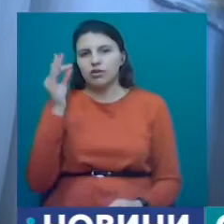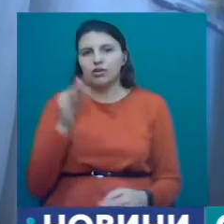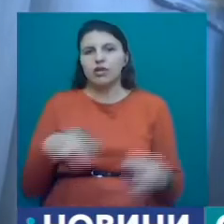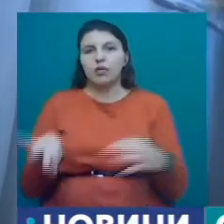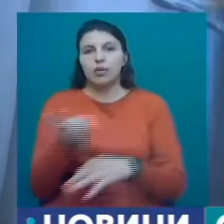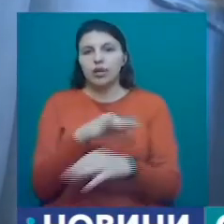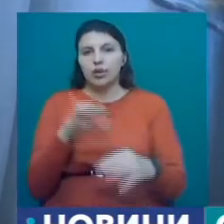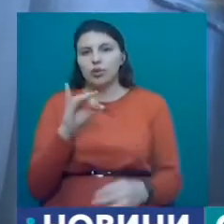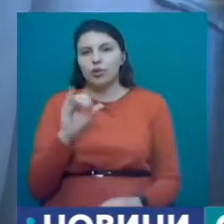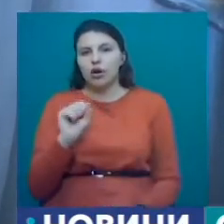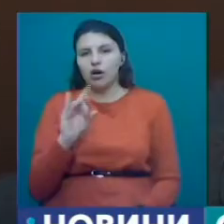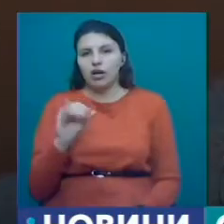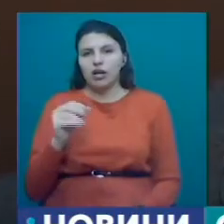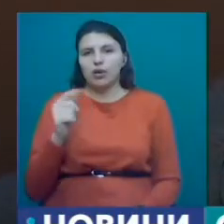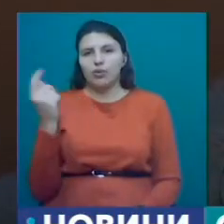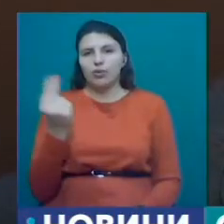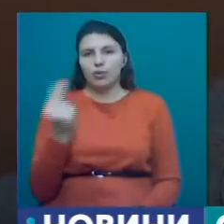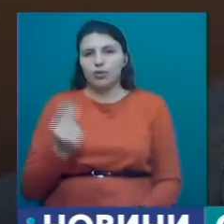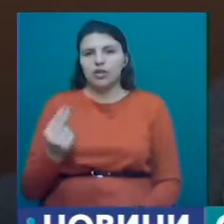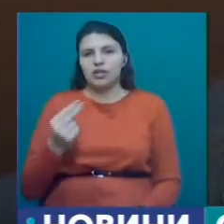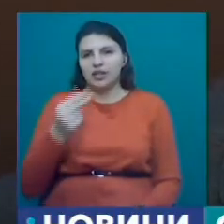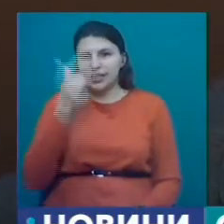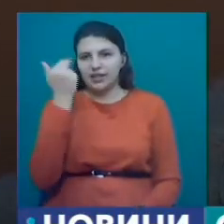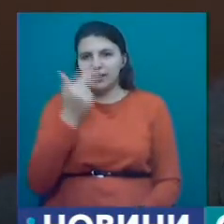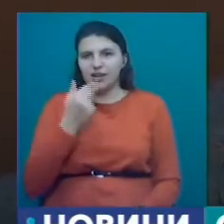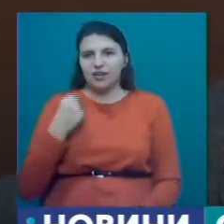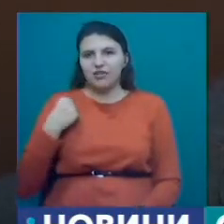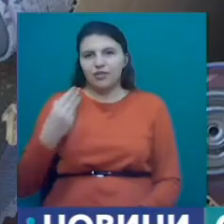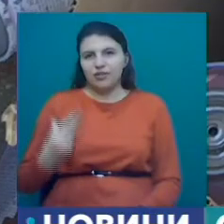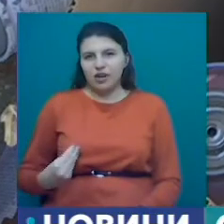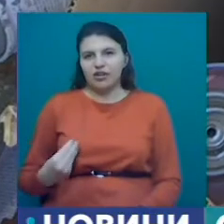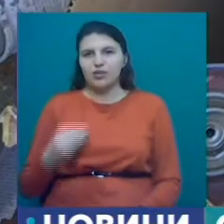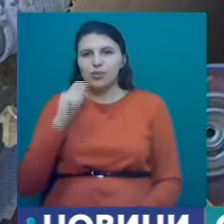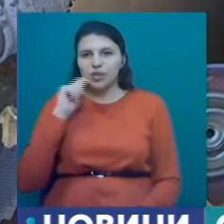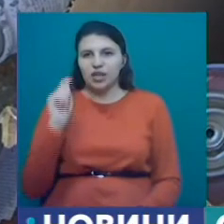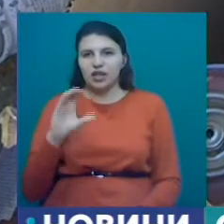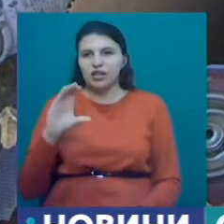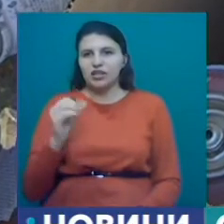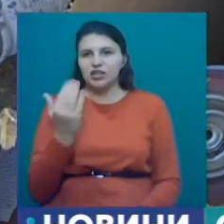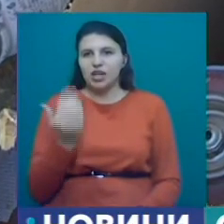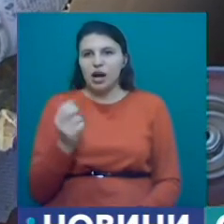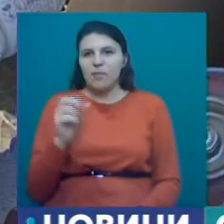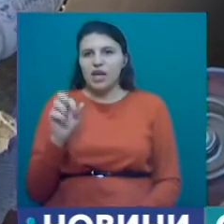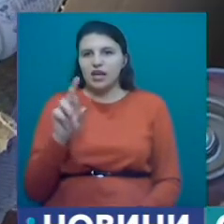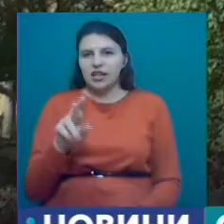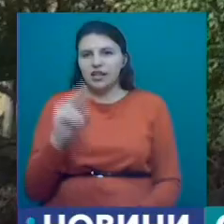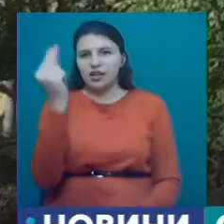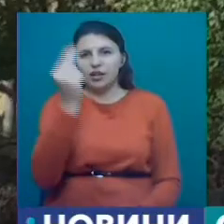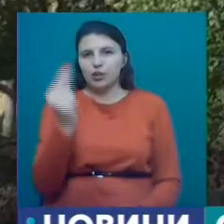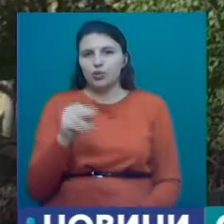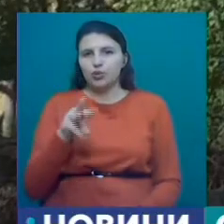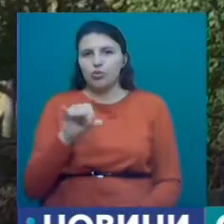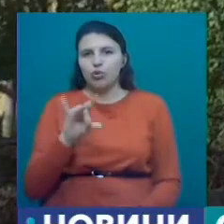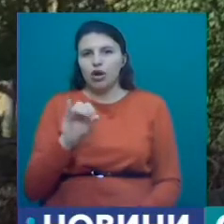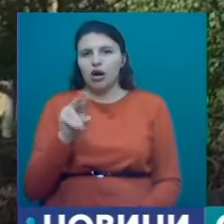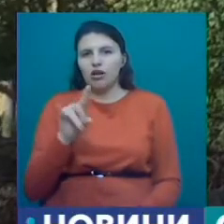Краматорську художники з Італії, Франції, Іспанії, України, США та Бельгії малюють мурали. Завершити 9 стінописів